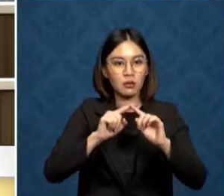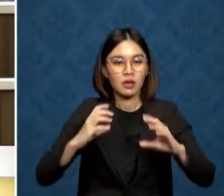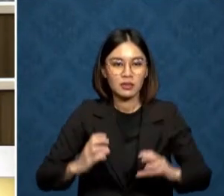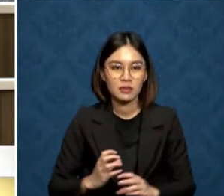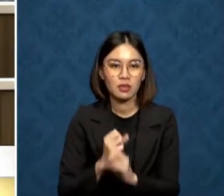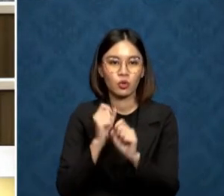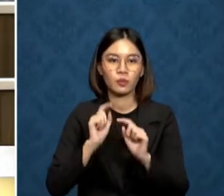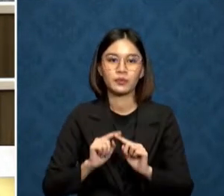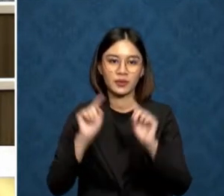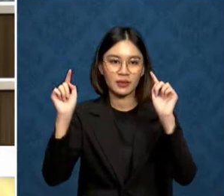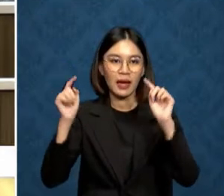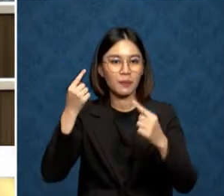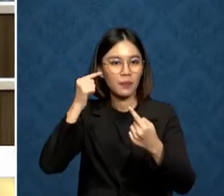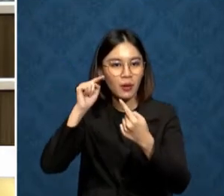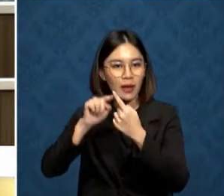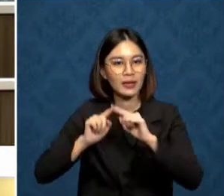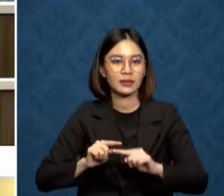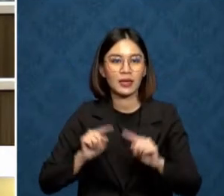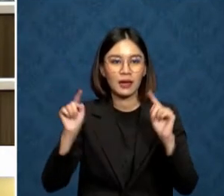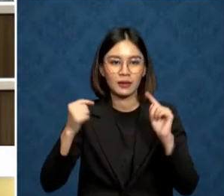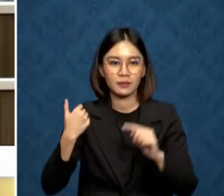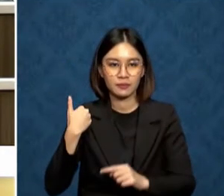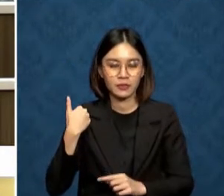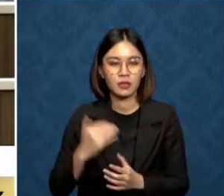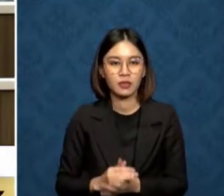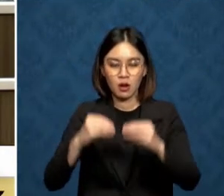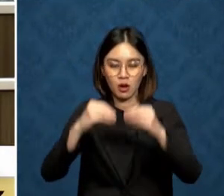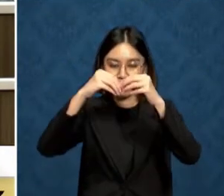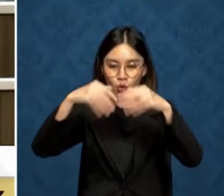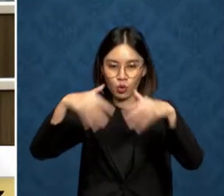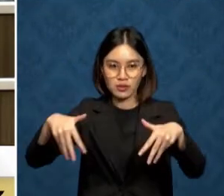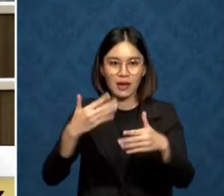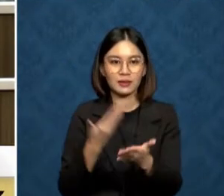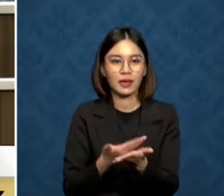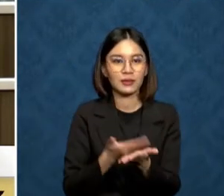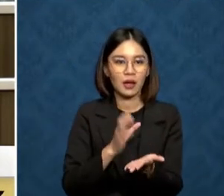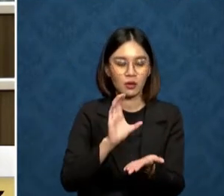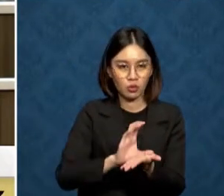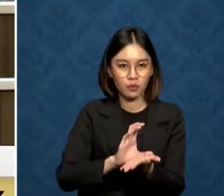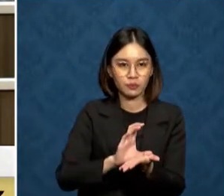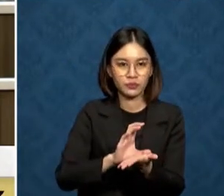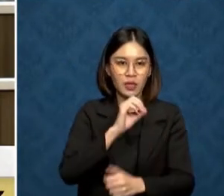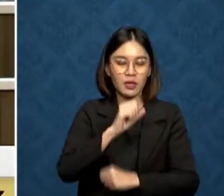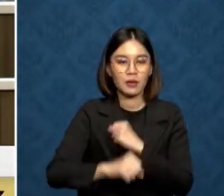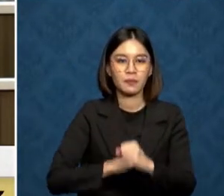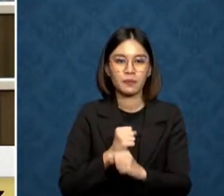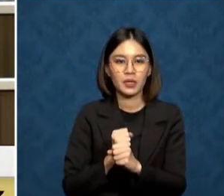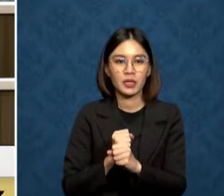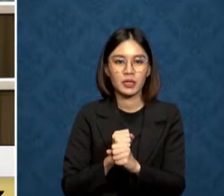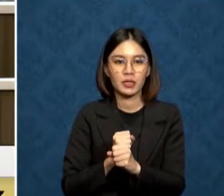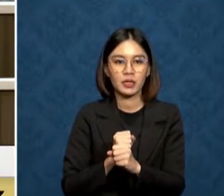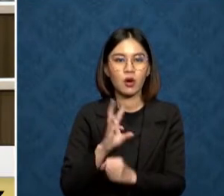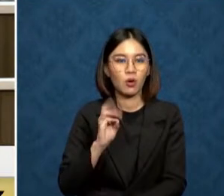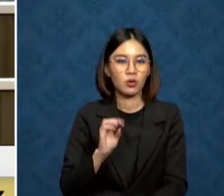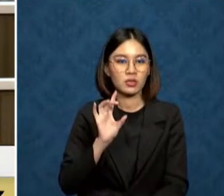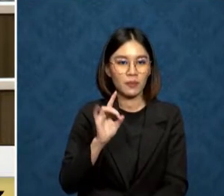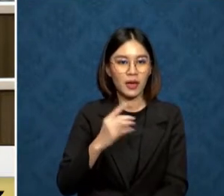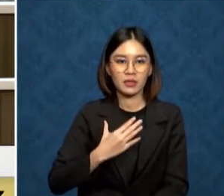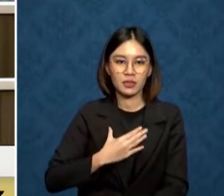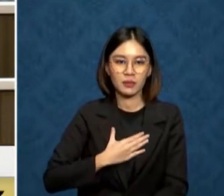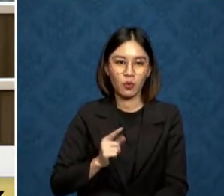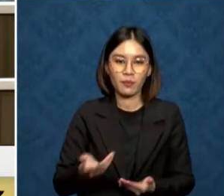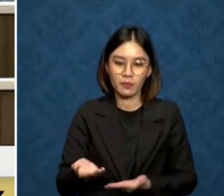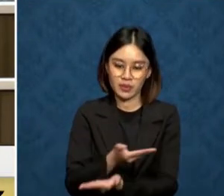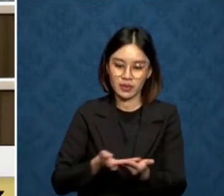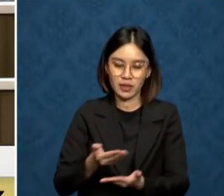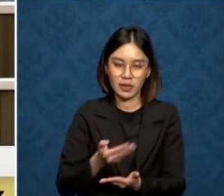ที่แตกตางกันแ่นอนครับโครงสรางงบประมาณปี 68 ที่ผมได้พิ